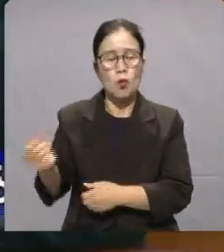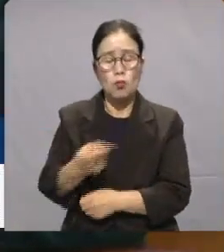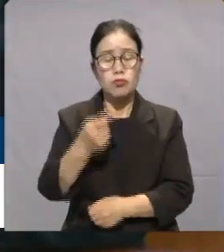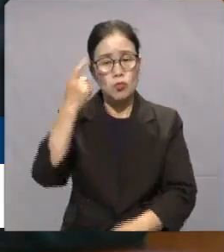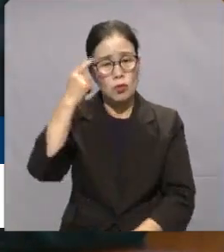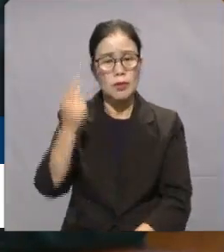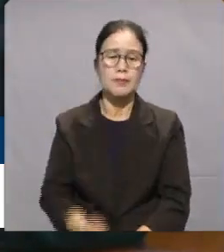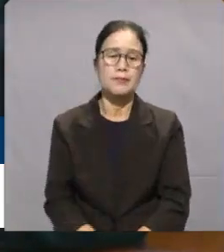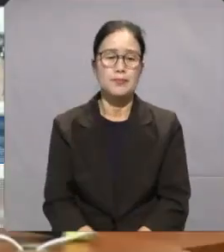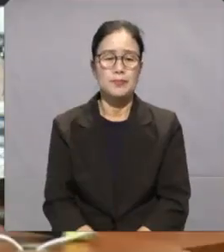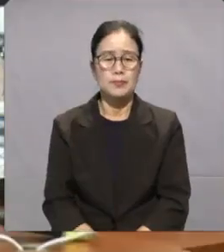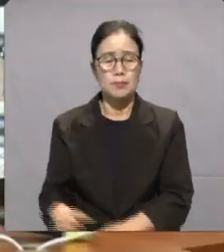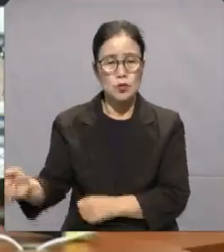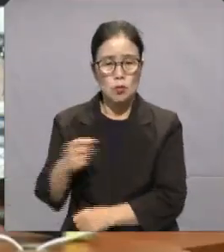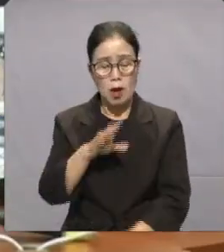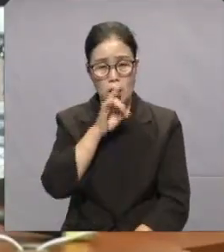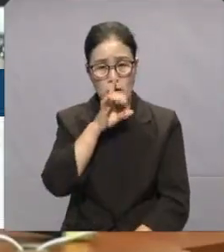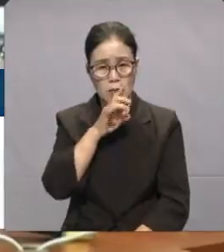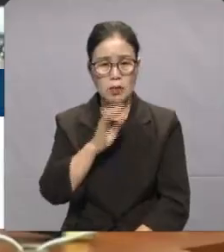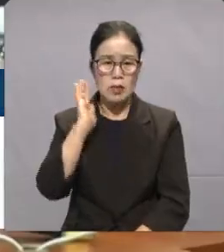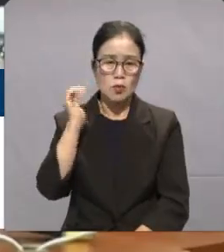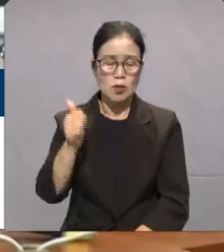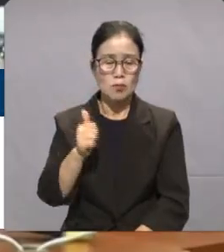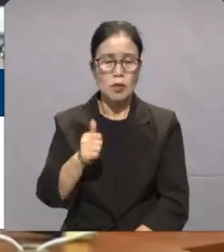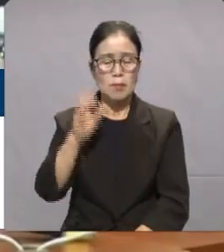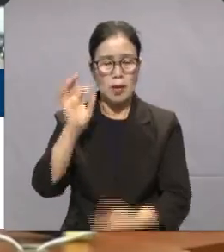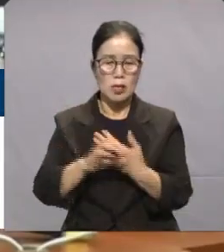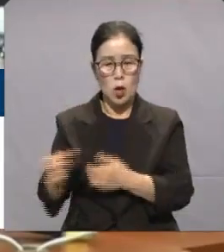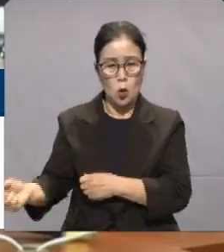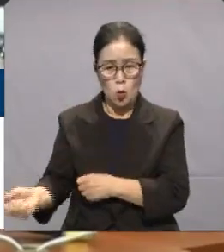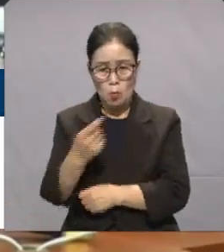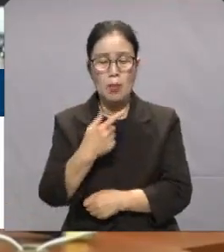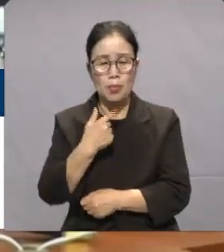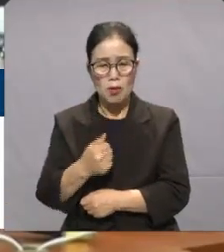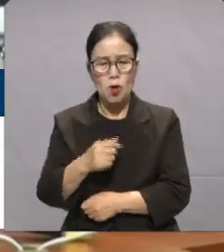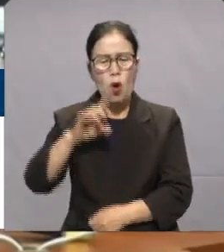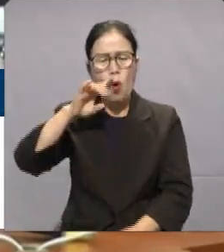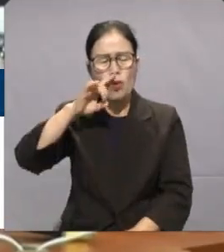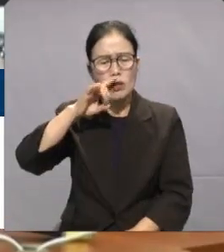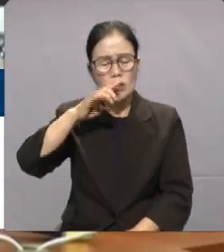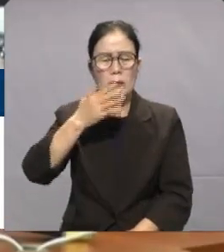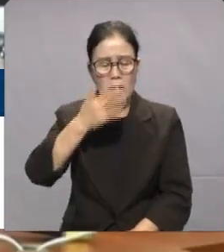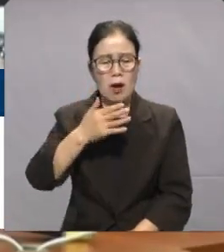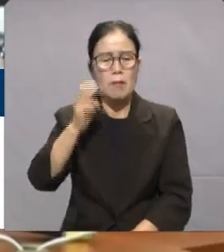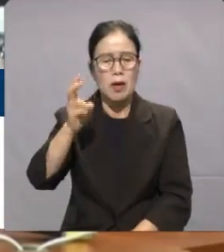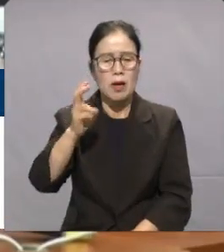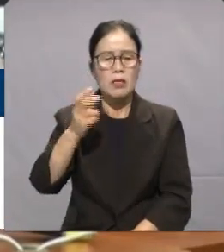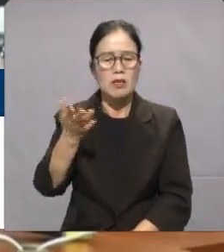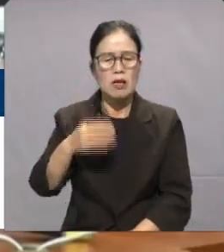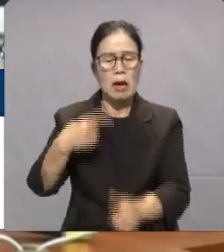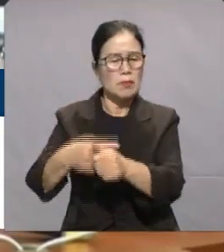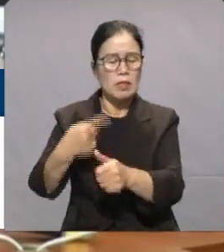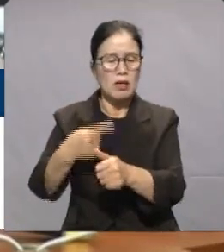골프 치면 안 됩니까? 대통령님이 만약에 골프를 하셨더라도 그것이 호기심의 대상은 될지 몰라도 자, 그것이